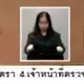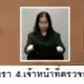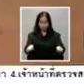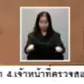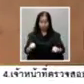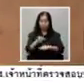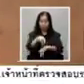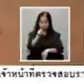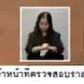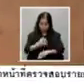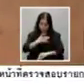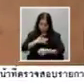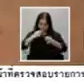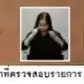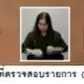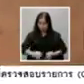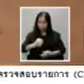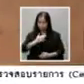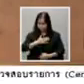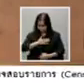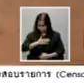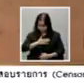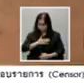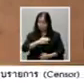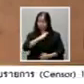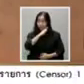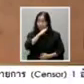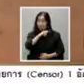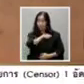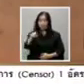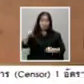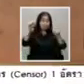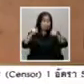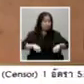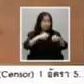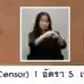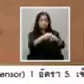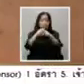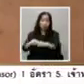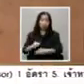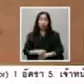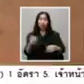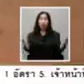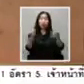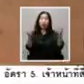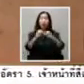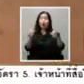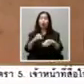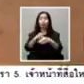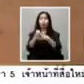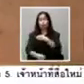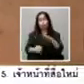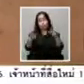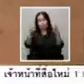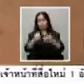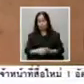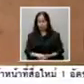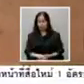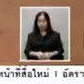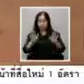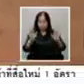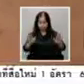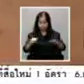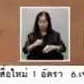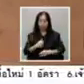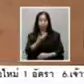ผู้วินิจฉัยเถอะครับนะครับถ้าหากพวกท่านรับวินิจฉัยกันเองมันก็ทะเลาะกันไม่เลิกเชิญท่านเสรีพิสุทธิ์อภิปร